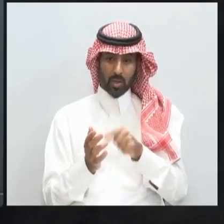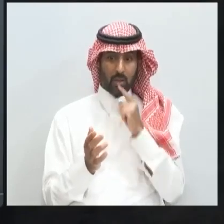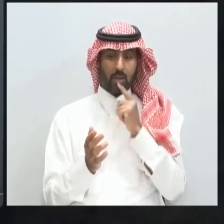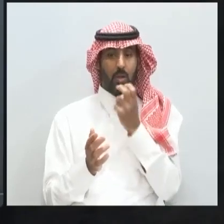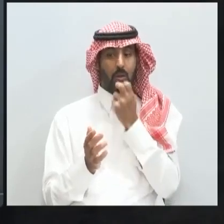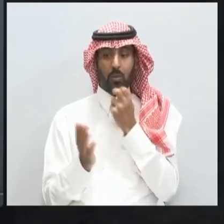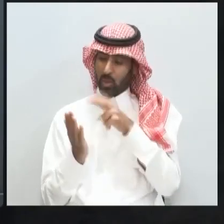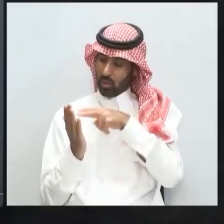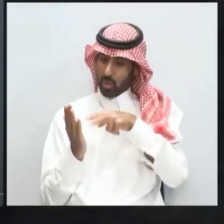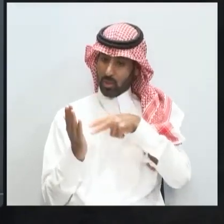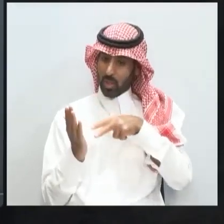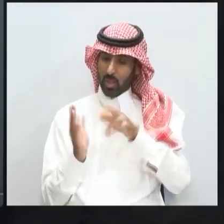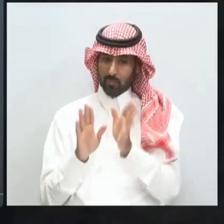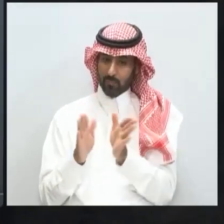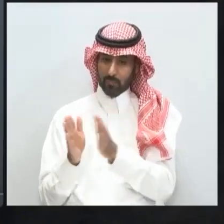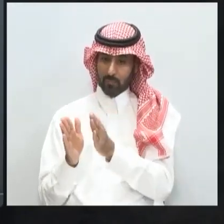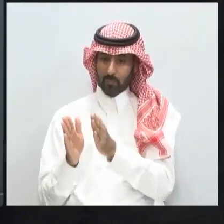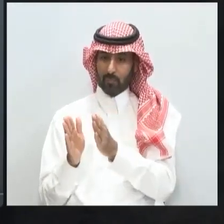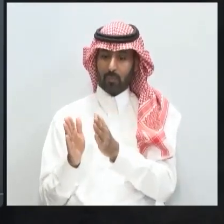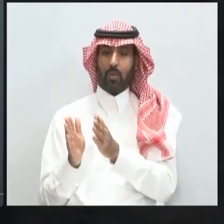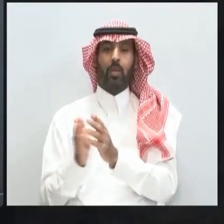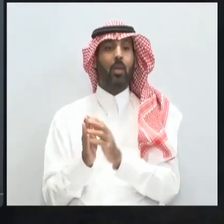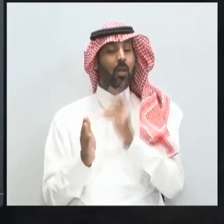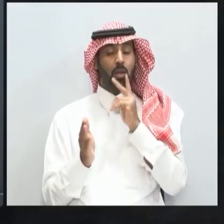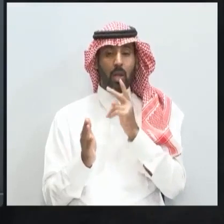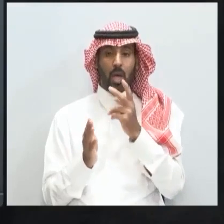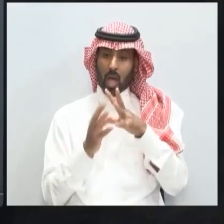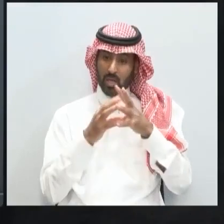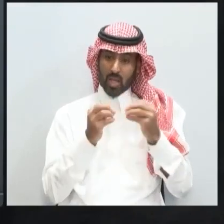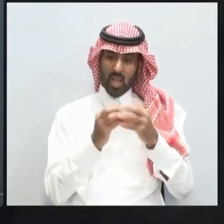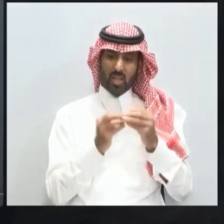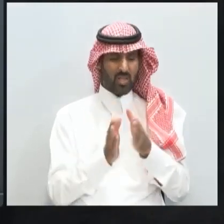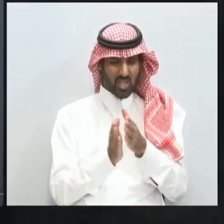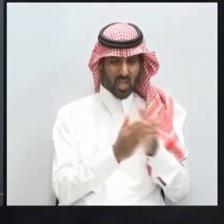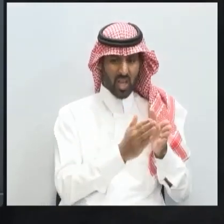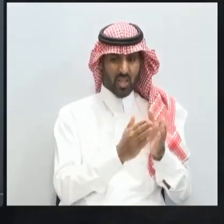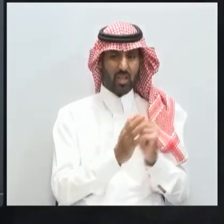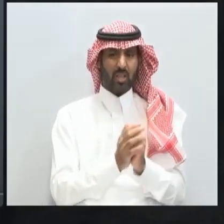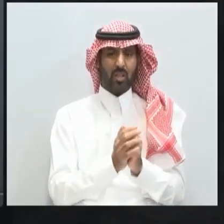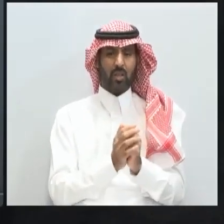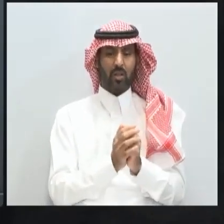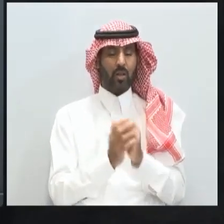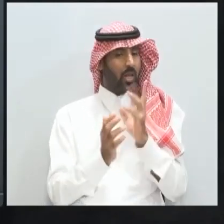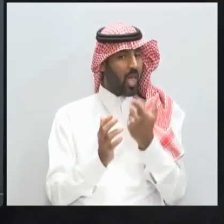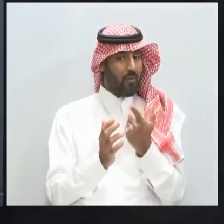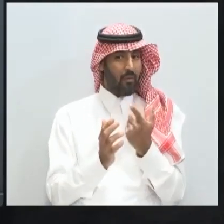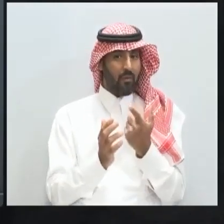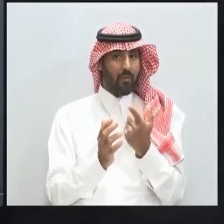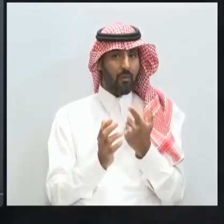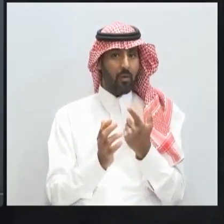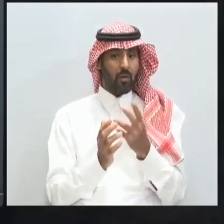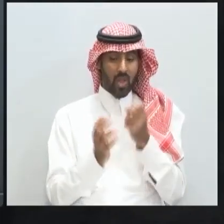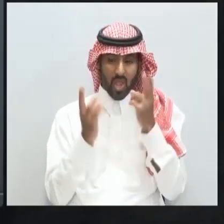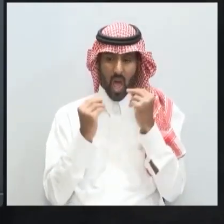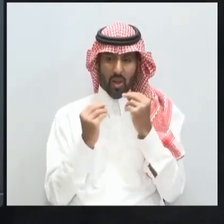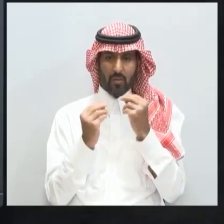القراءات شيء وعلم التفسير شيء اخر اذا كيف